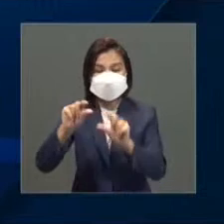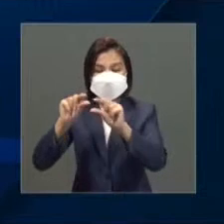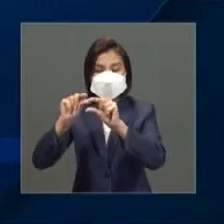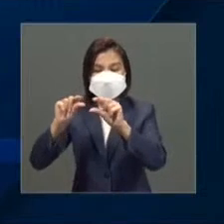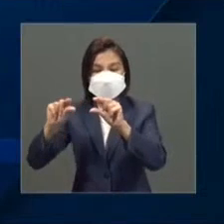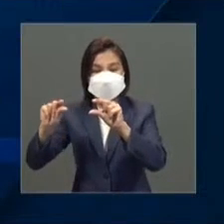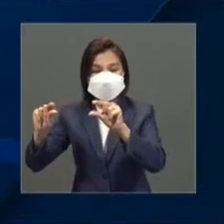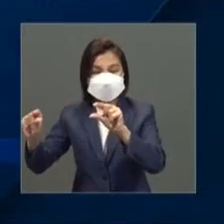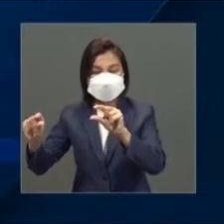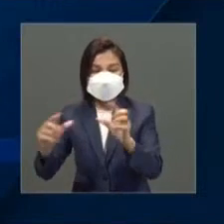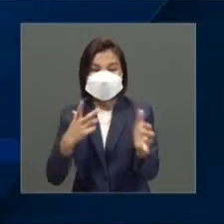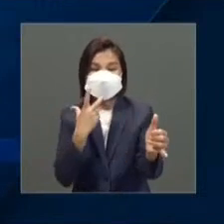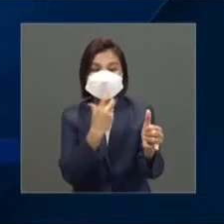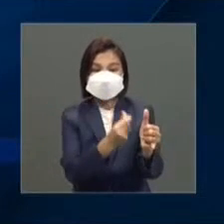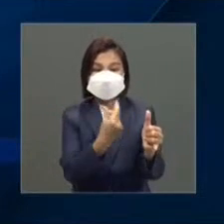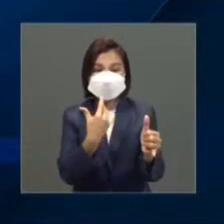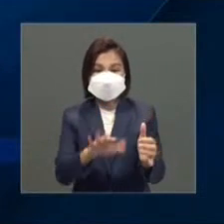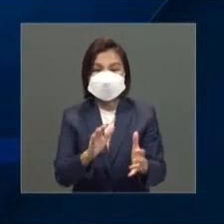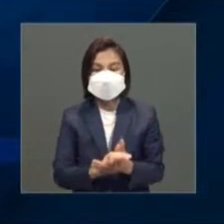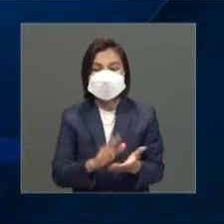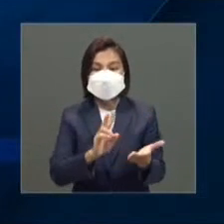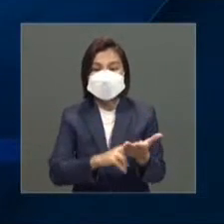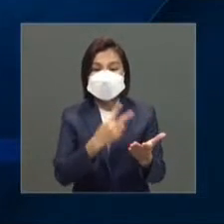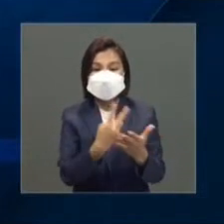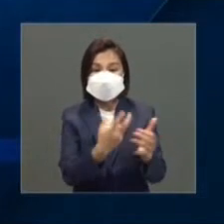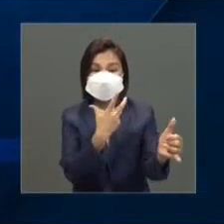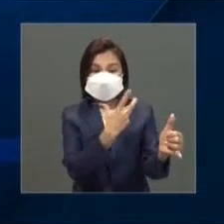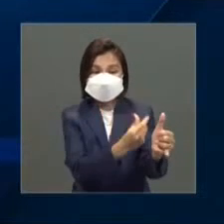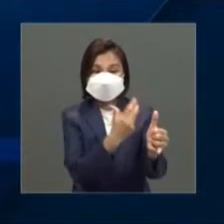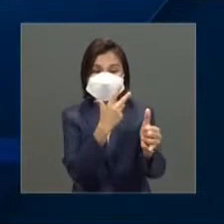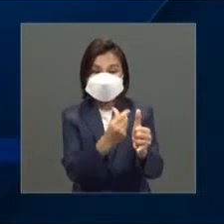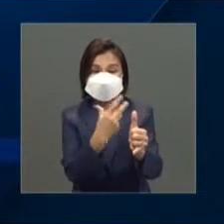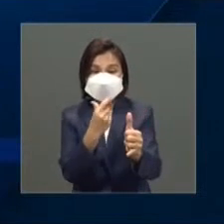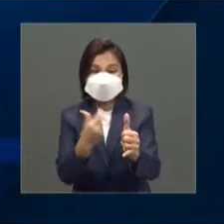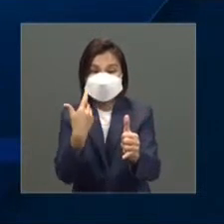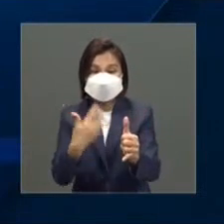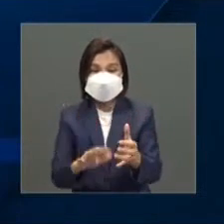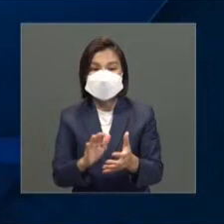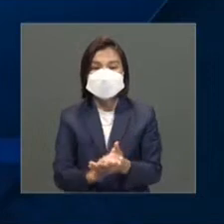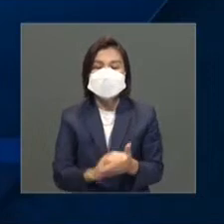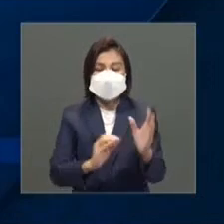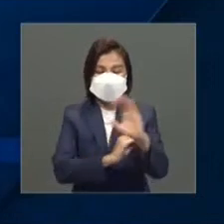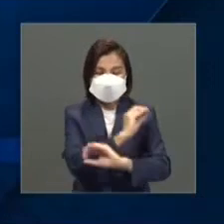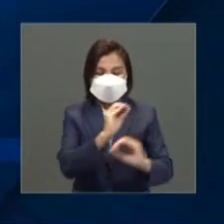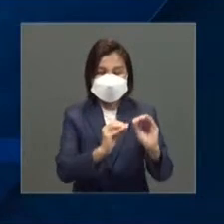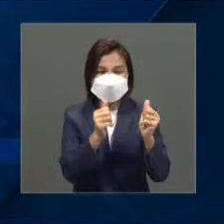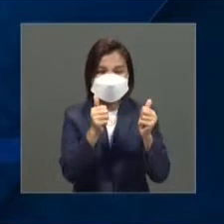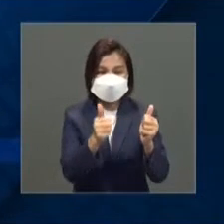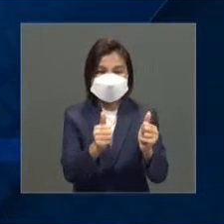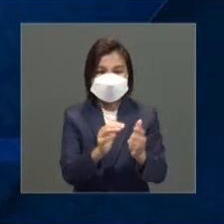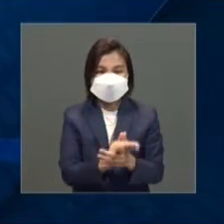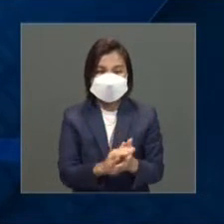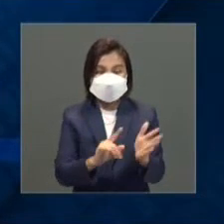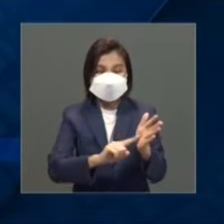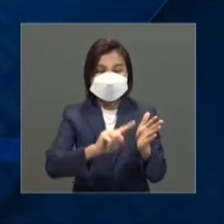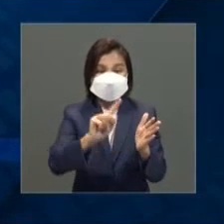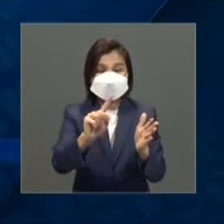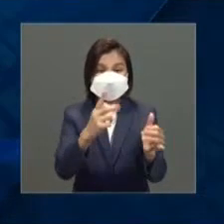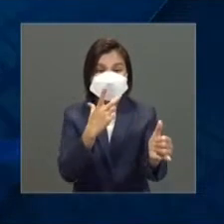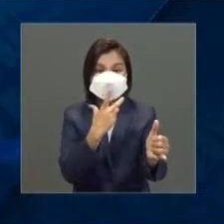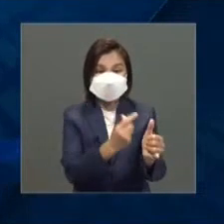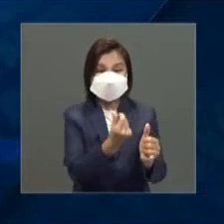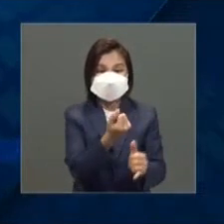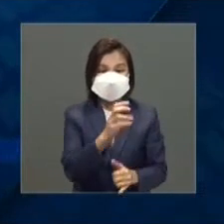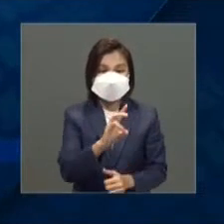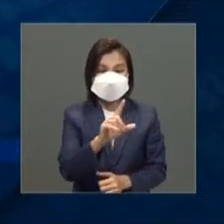ะครับก็เป็นการย้ำให้เห็นว่าฉีดเยอะอย่างนี้นะครับมีความปลอดภัยดีนะครับจำนวนผู้รับวัคซีนเข็ม1นะครับ17